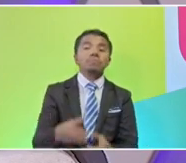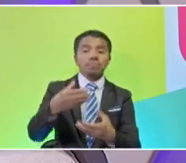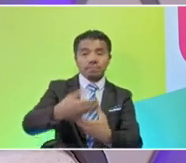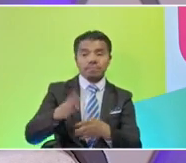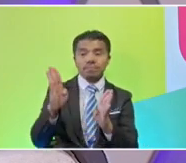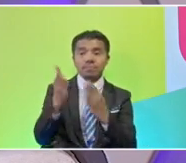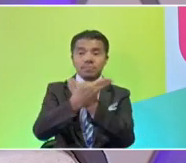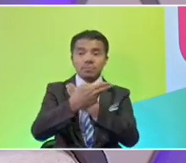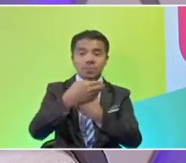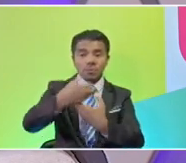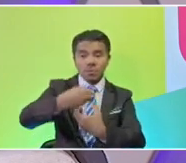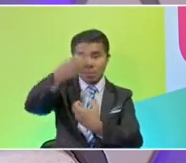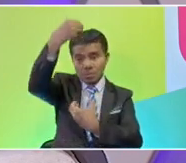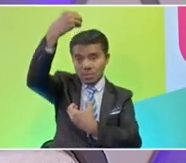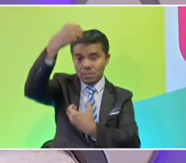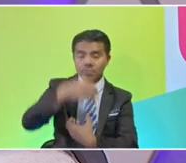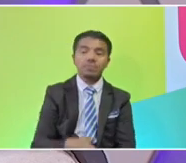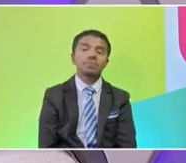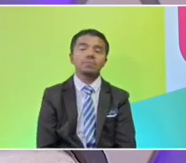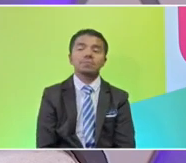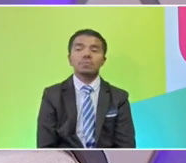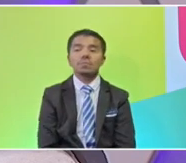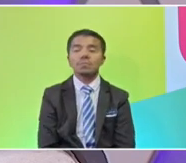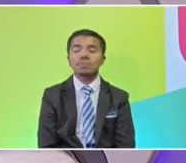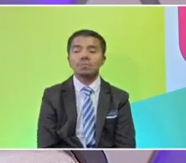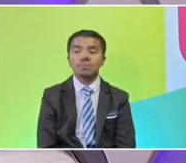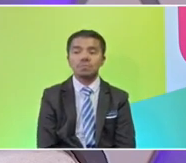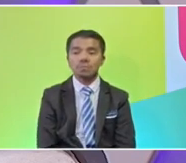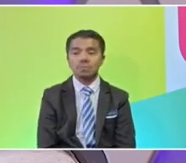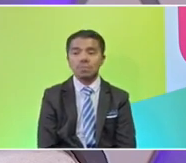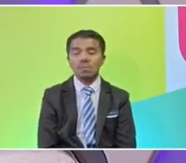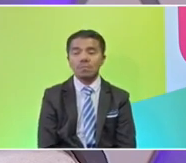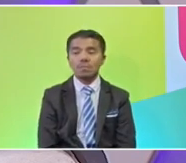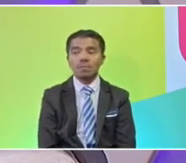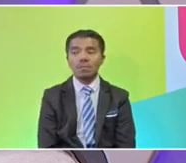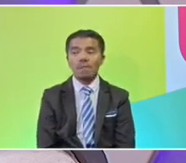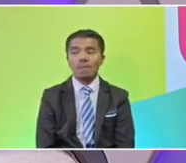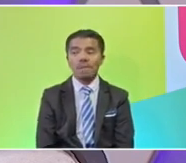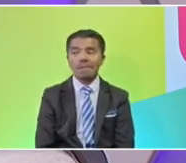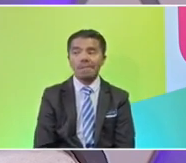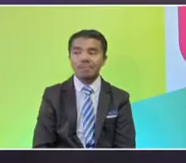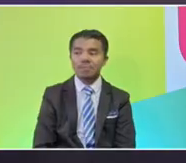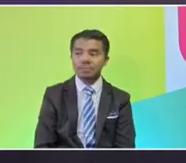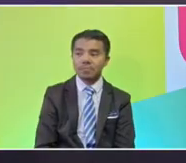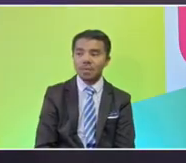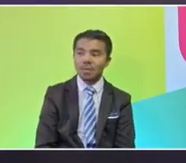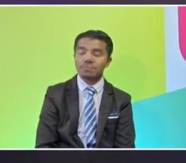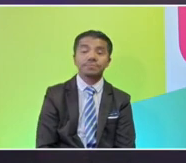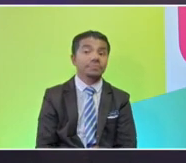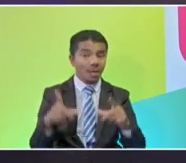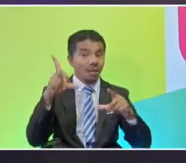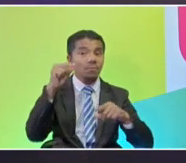dia panjang ini panjang tapi kita buat peci ini cukup tampaknya dulu